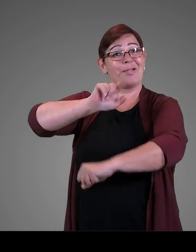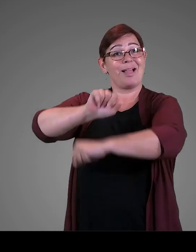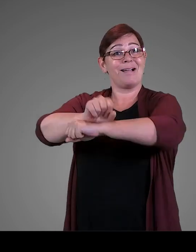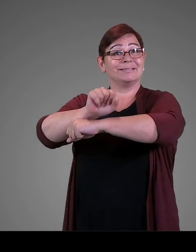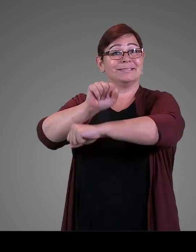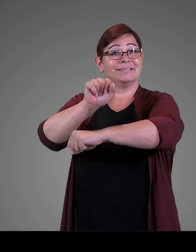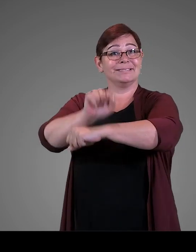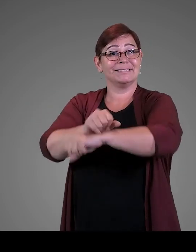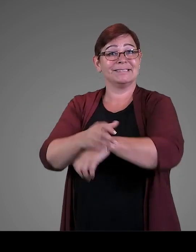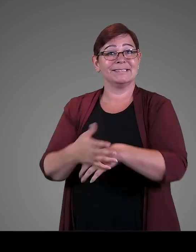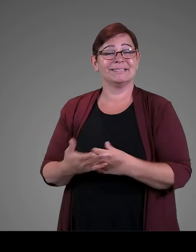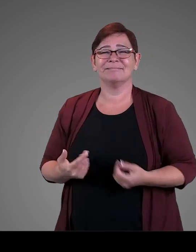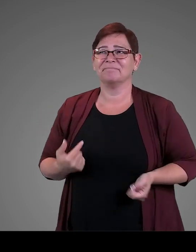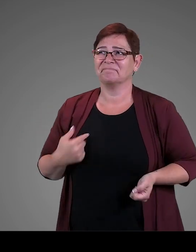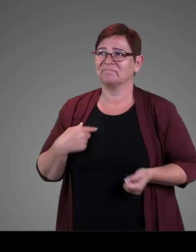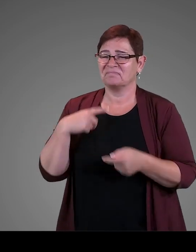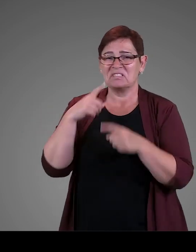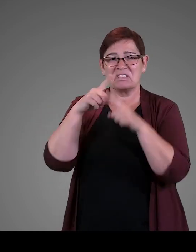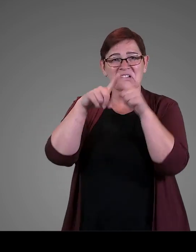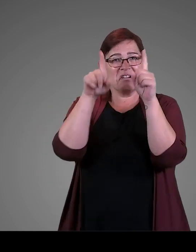C'est la réalité.